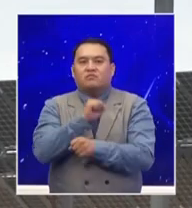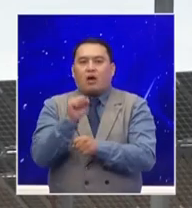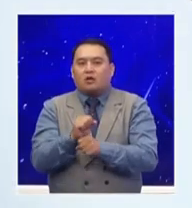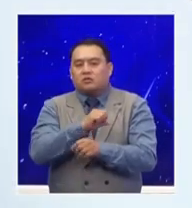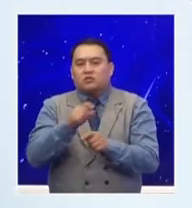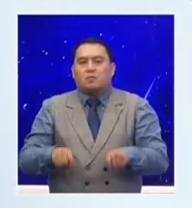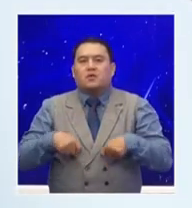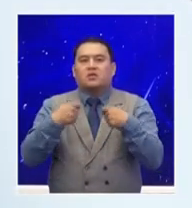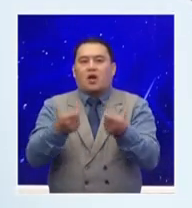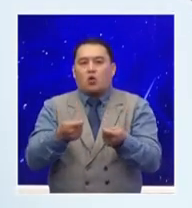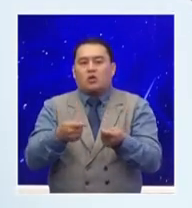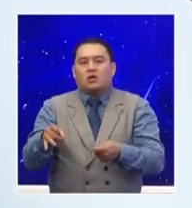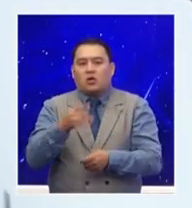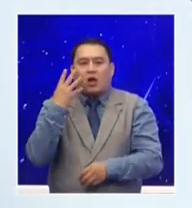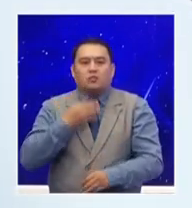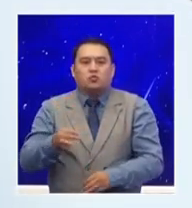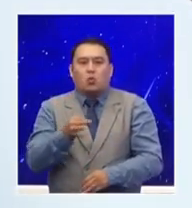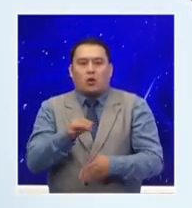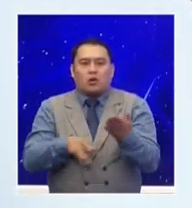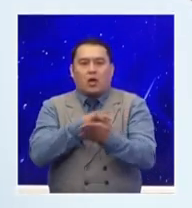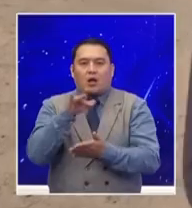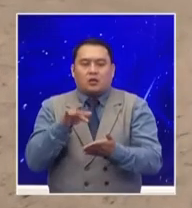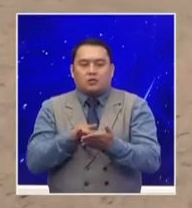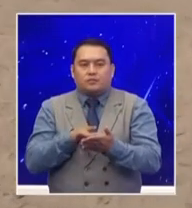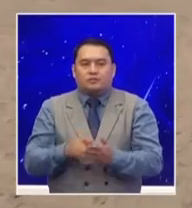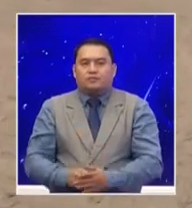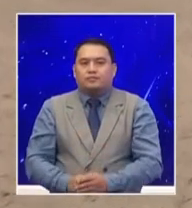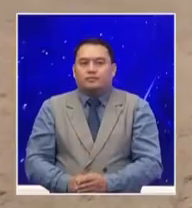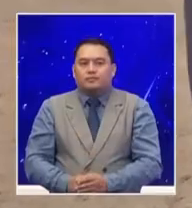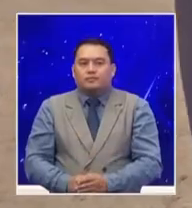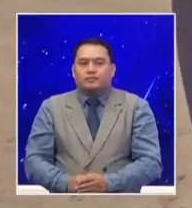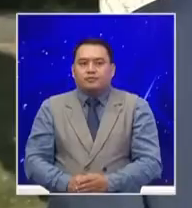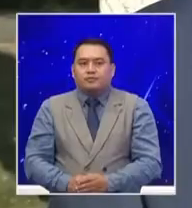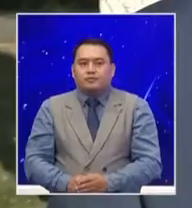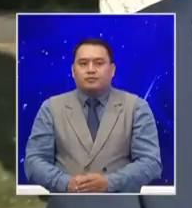поставляют электроэнергию в южный регион области и город Алматы по приемлемым ценам.